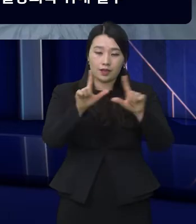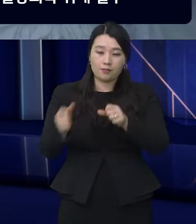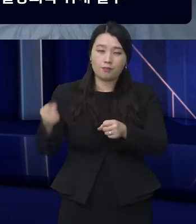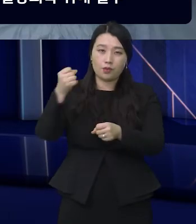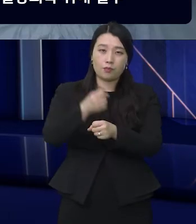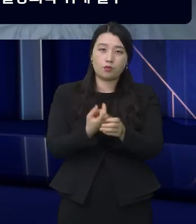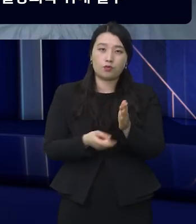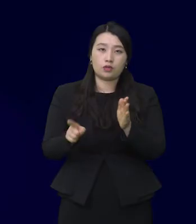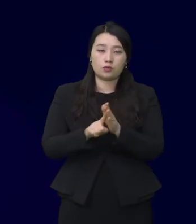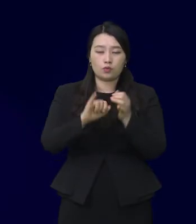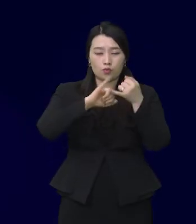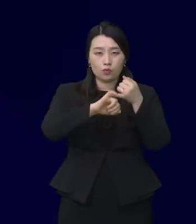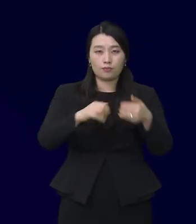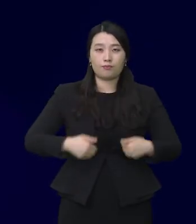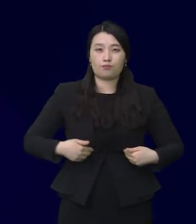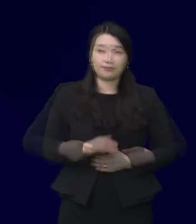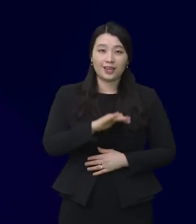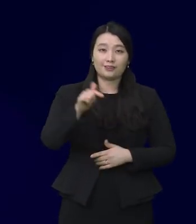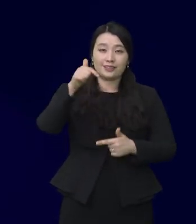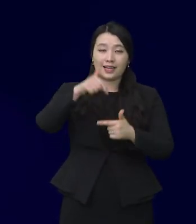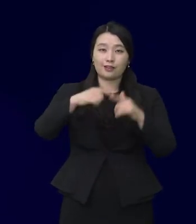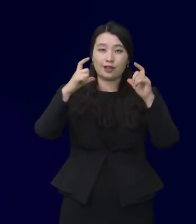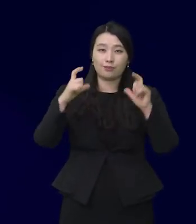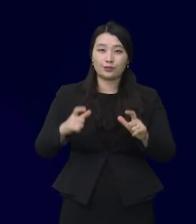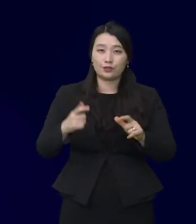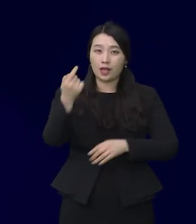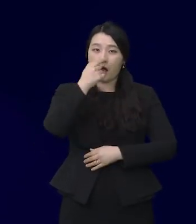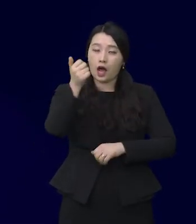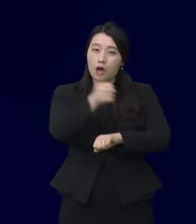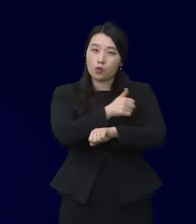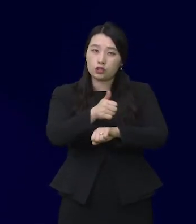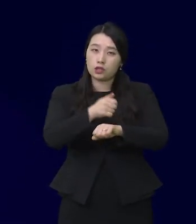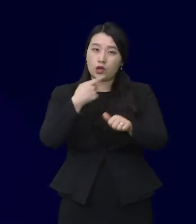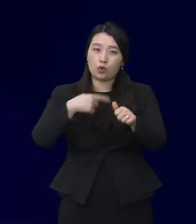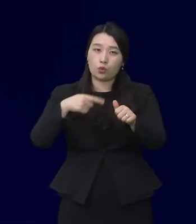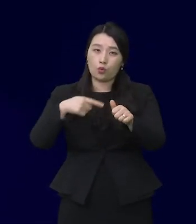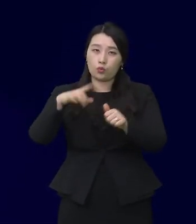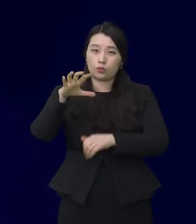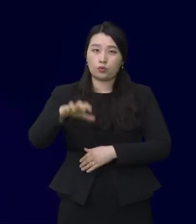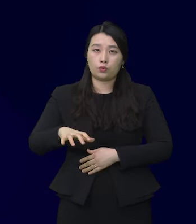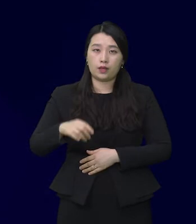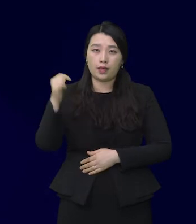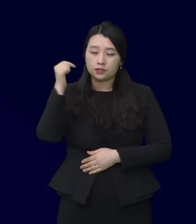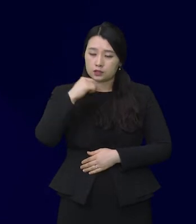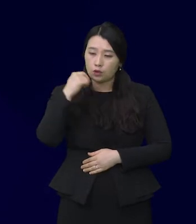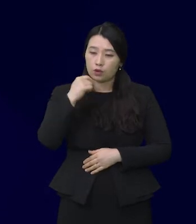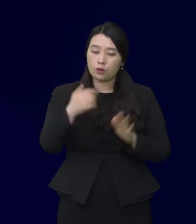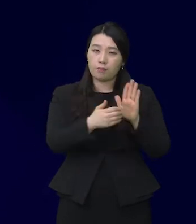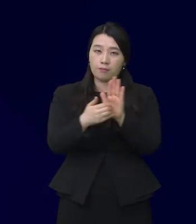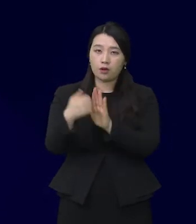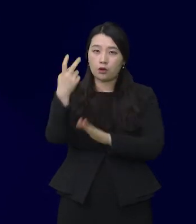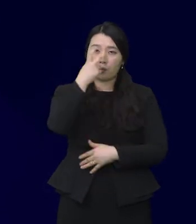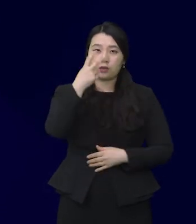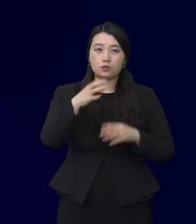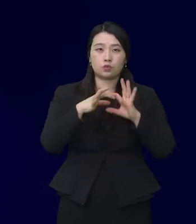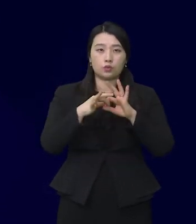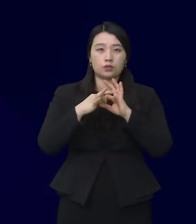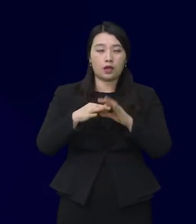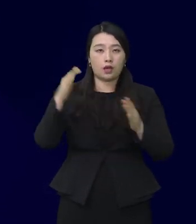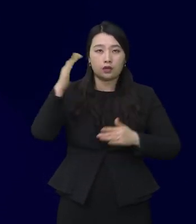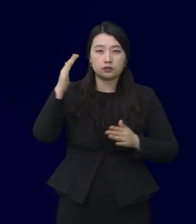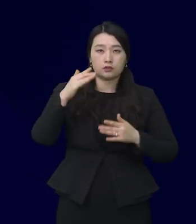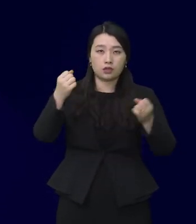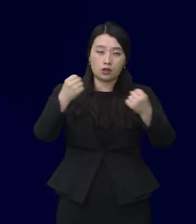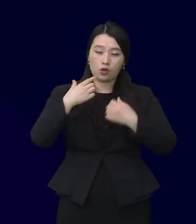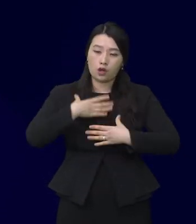강조했습니다 우리의 강남구는 학원 등 교육 시설의 철저한 방역 빨리 를 통해서 학생들의 건강 안전을